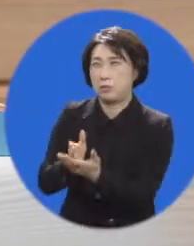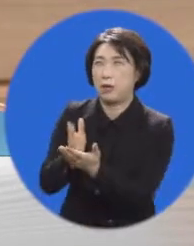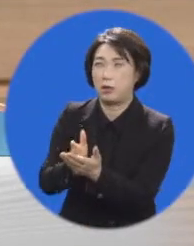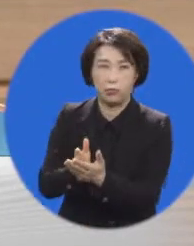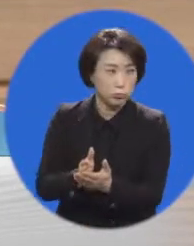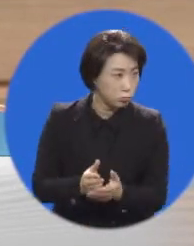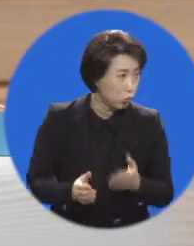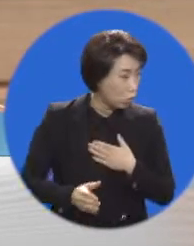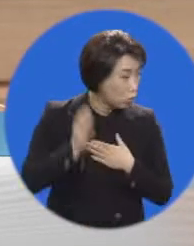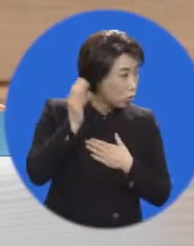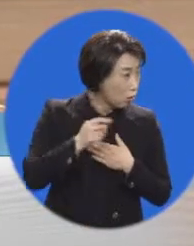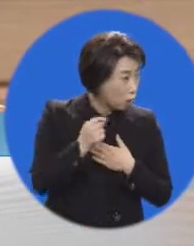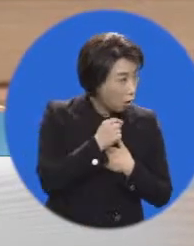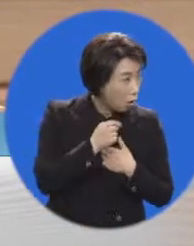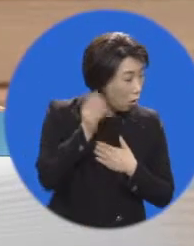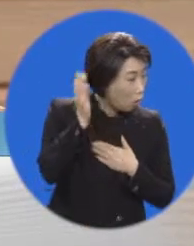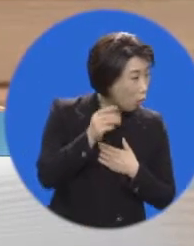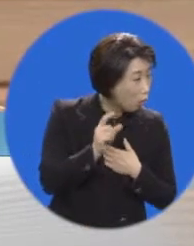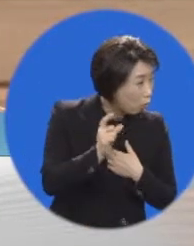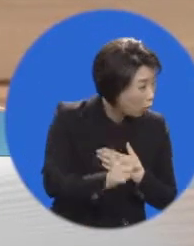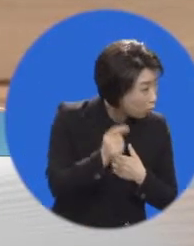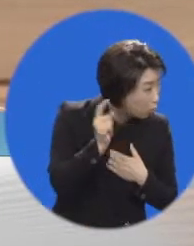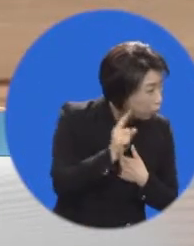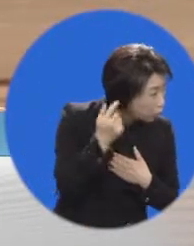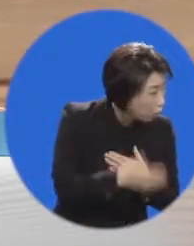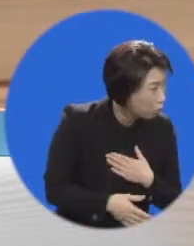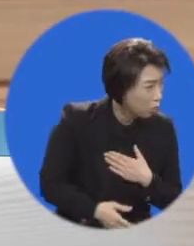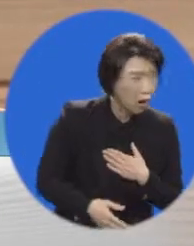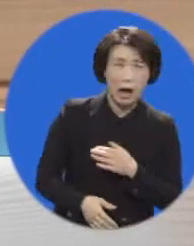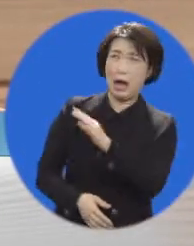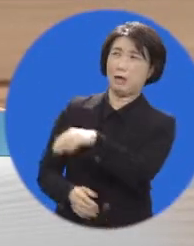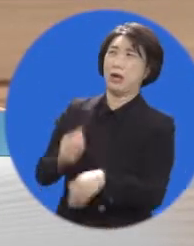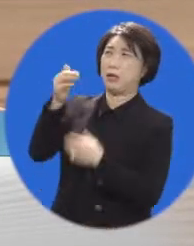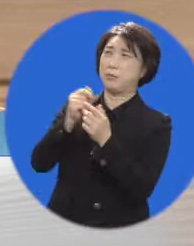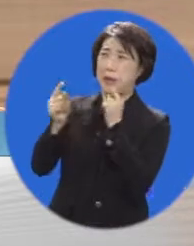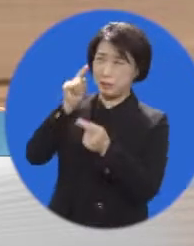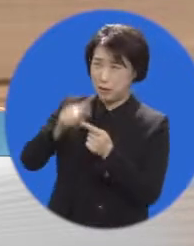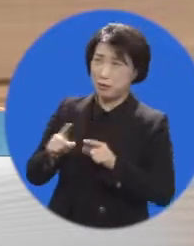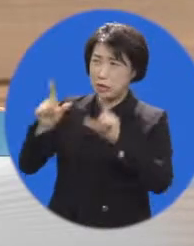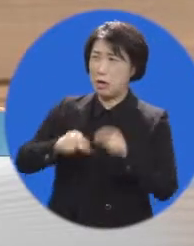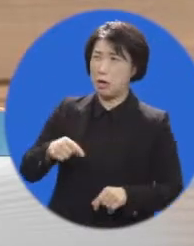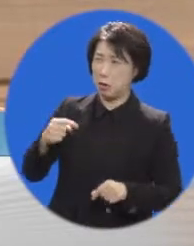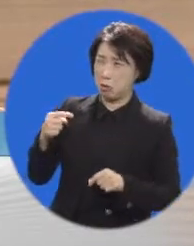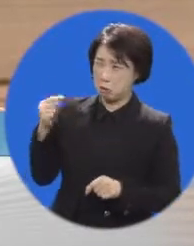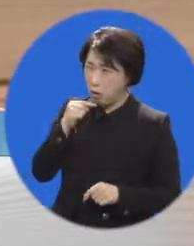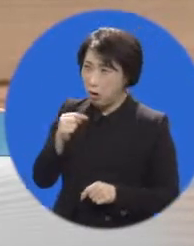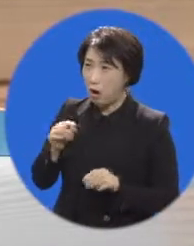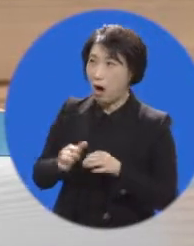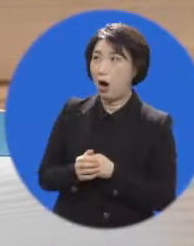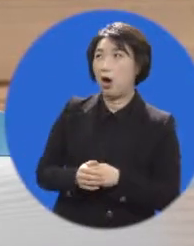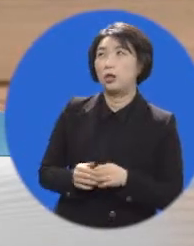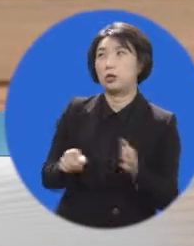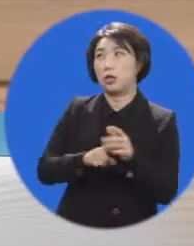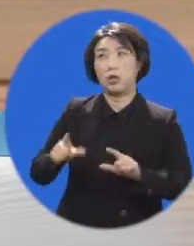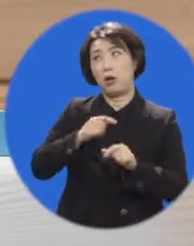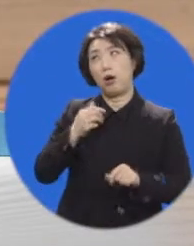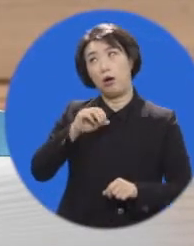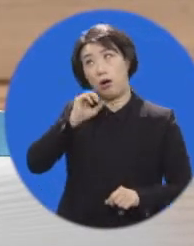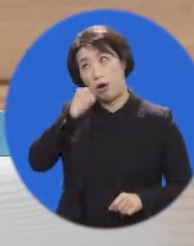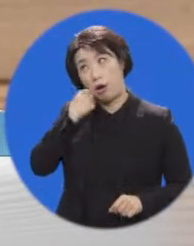뭐가 강요? 아니 그렇게 하나님 말씀대로 꼭 살으라고 하니 얼마나 신앙생활이